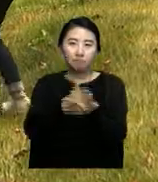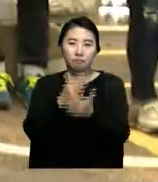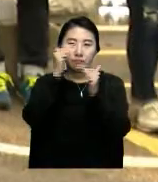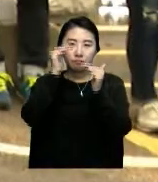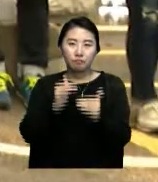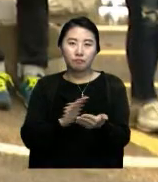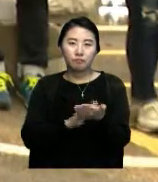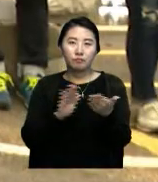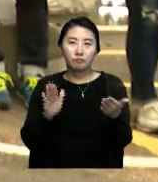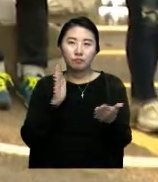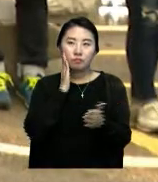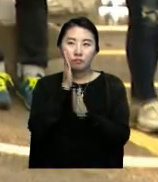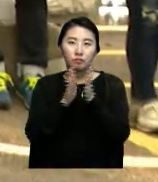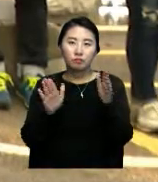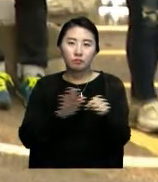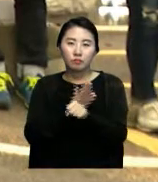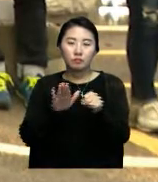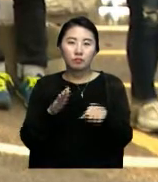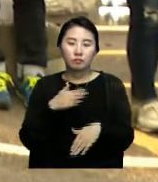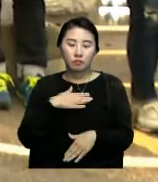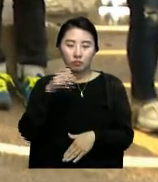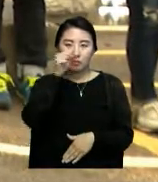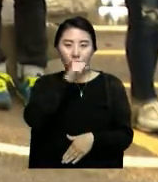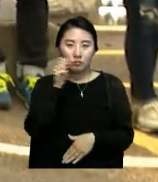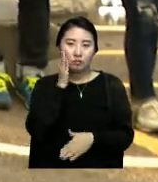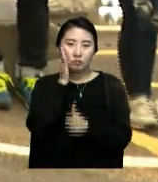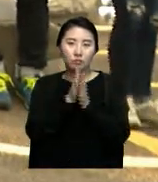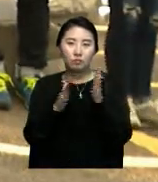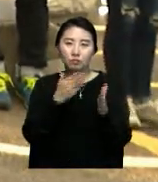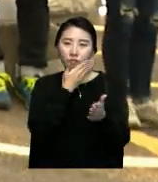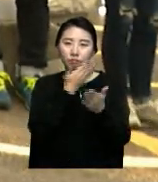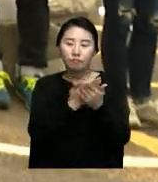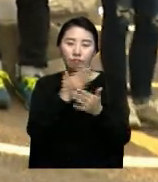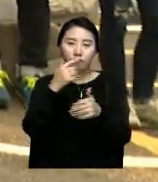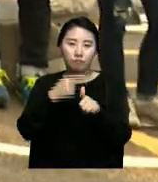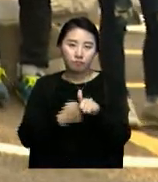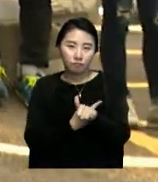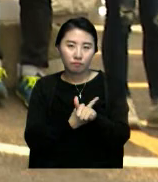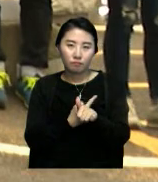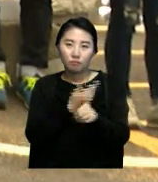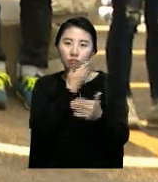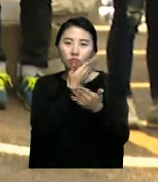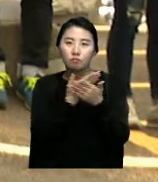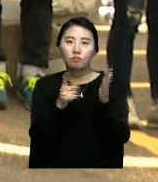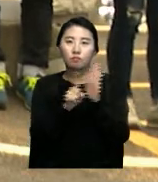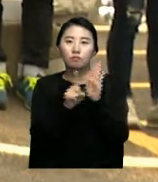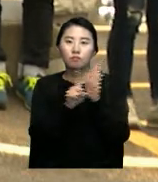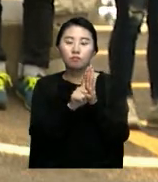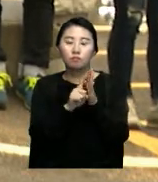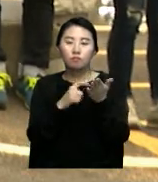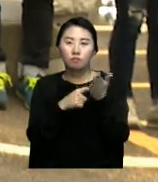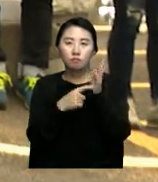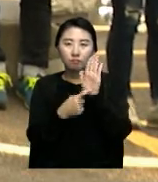내용입니다. 숲사랑은 자신들이 좋아하는 숲의 소중함과 환경 보존의 중요성을 알리는 것을 넘어